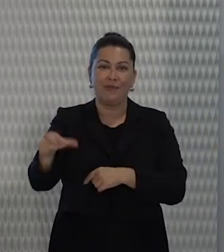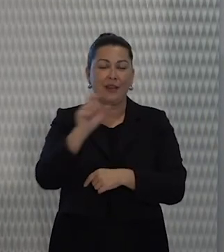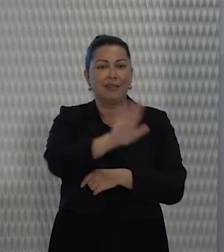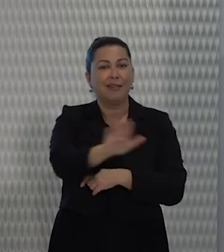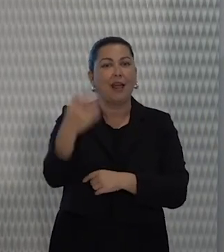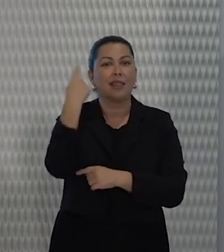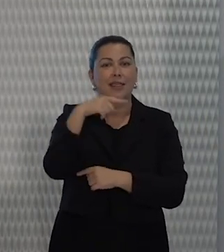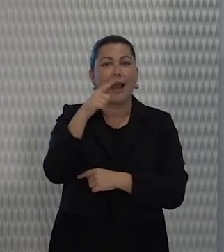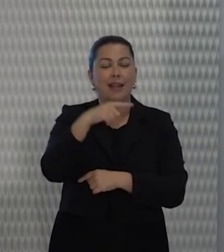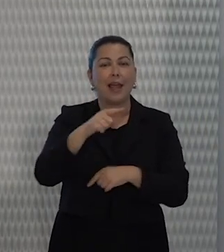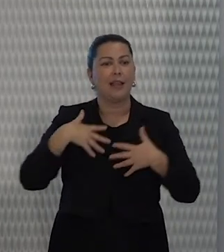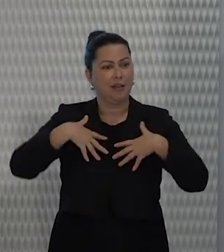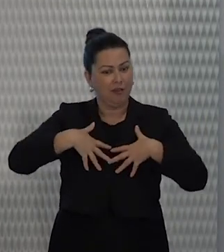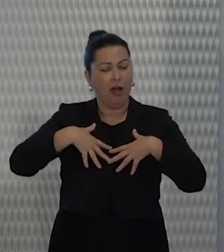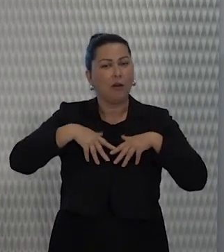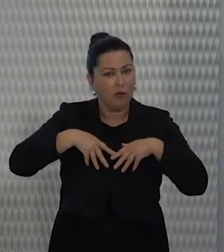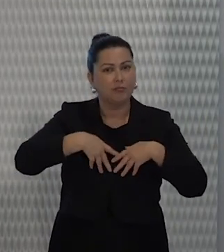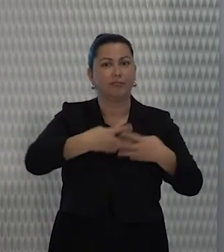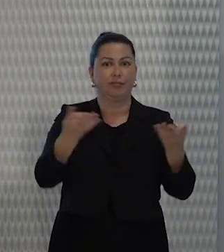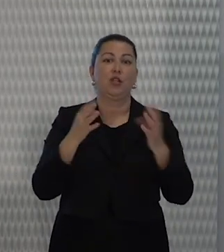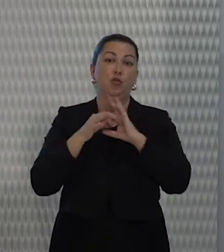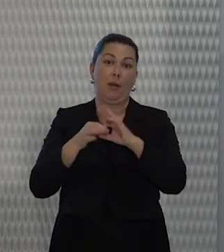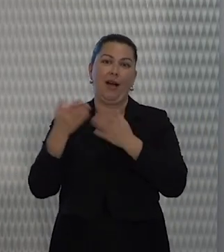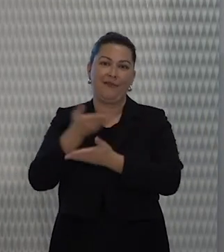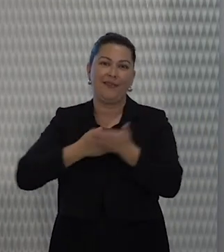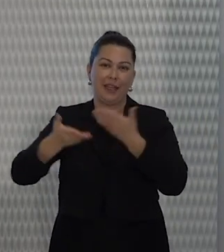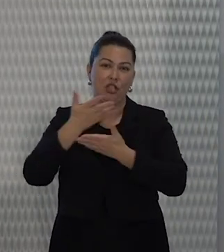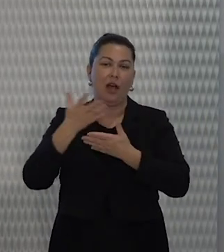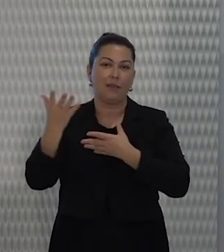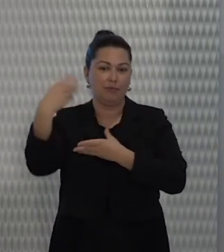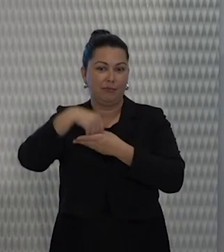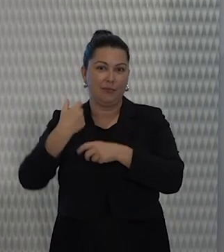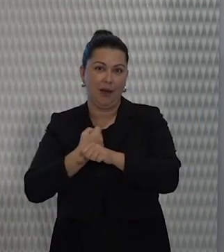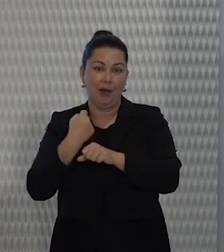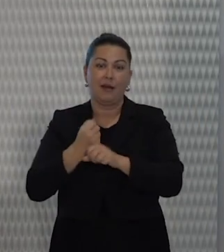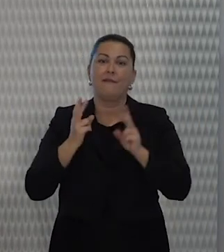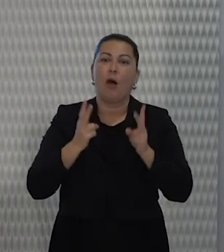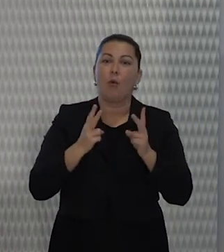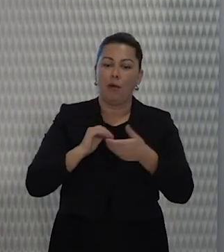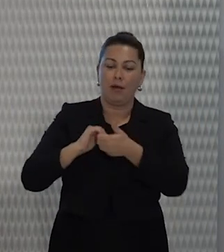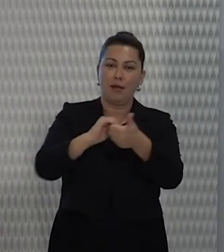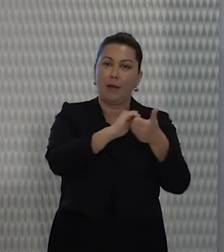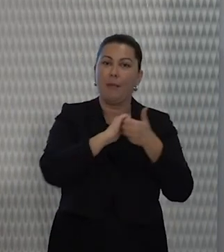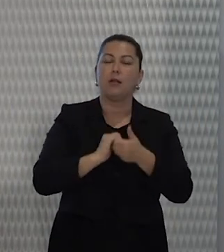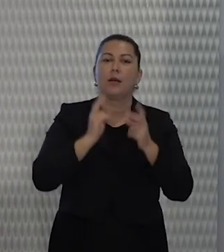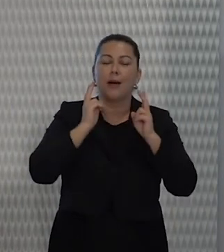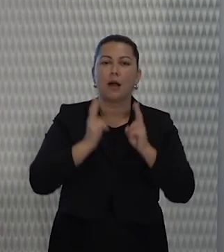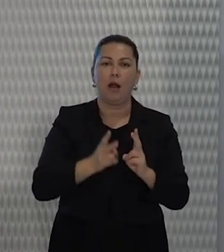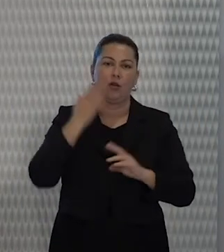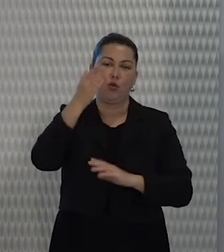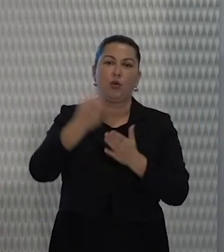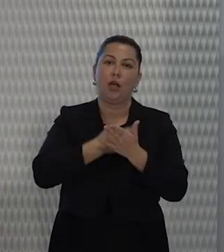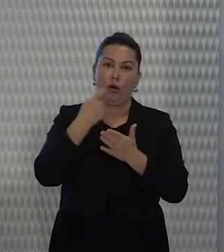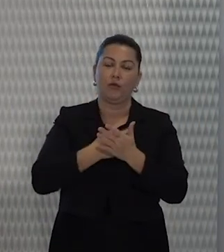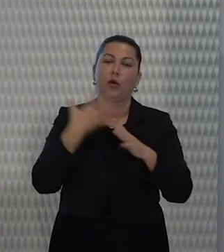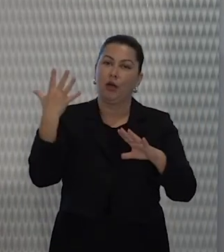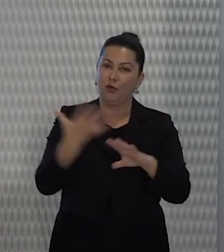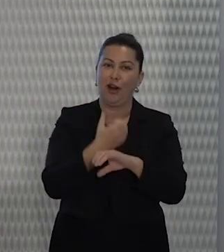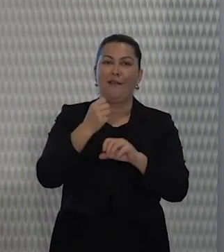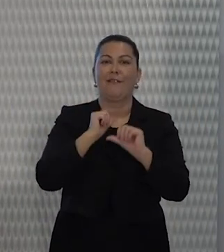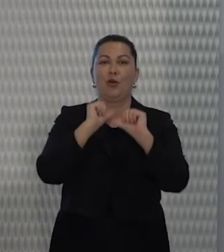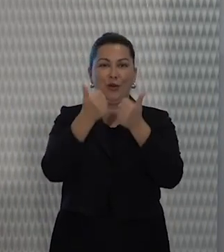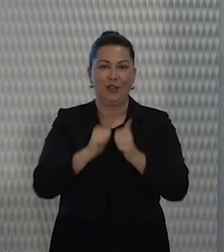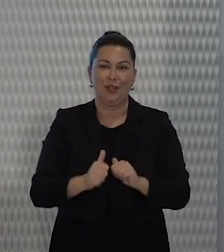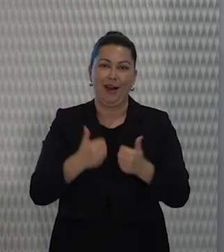tatsächlich der Wirtschaft zur Verfügung stellen, weil nur gemeinsam können wir die Herausforderung der Zukunft gestalten.